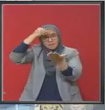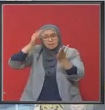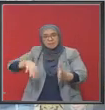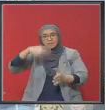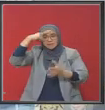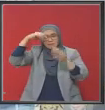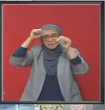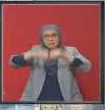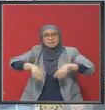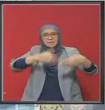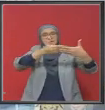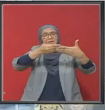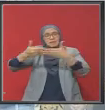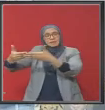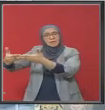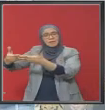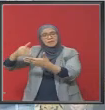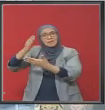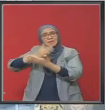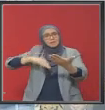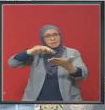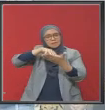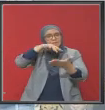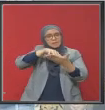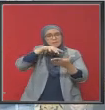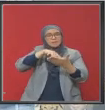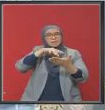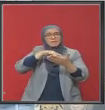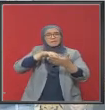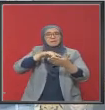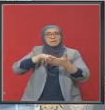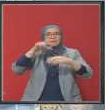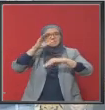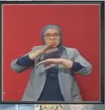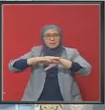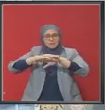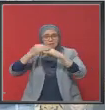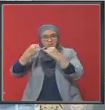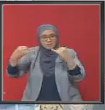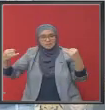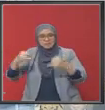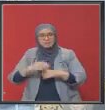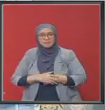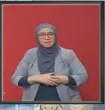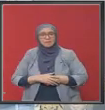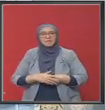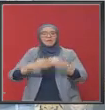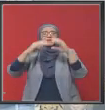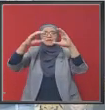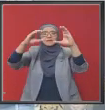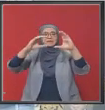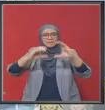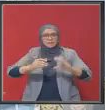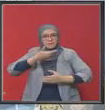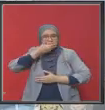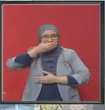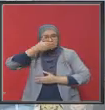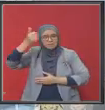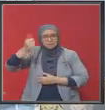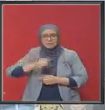membolehkan mereka mengikuti sesi pengajaran dan pembelajaran secara dalam talian dengan lebih kondusif